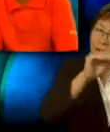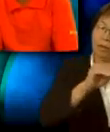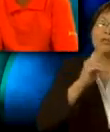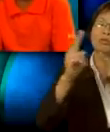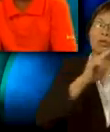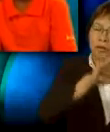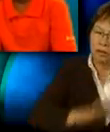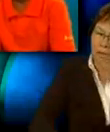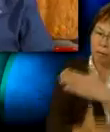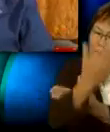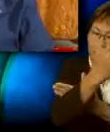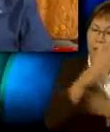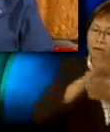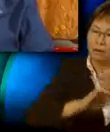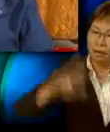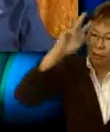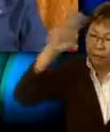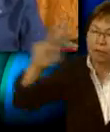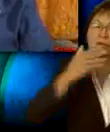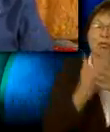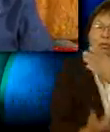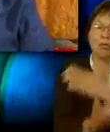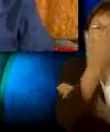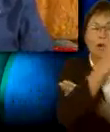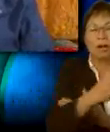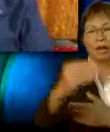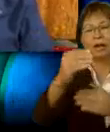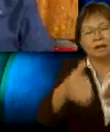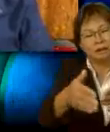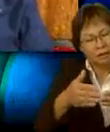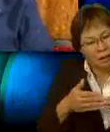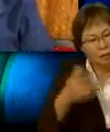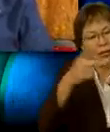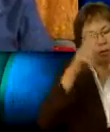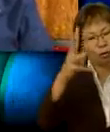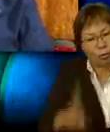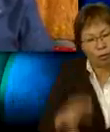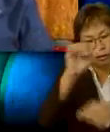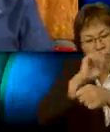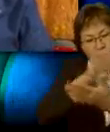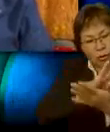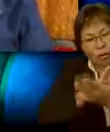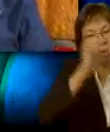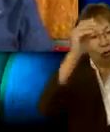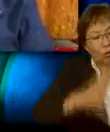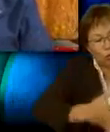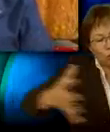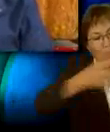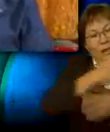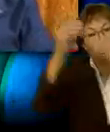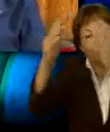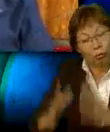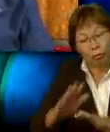untuk mengucapkan selamat pagi, selamat sejahtera, good morning dan memberikan salam kepada warga sekolah seperti guru besar dan